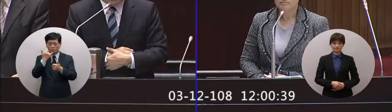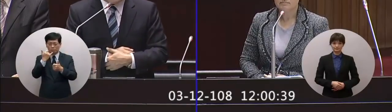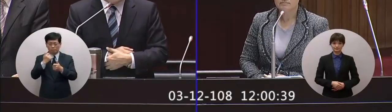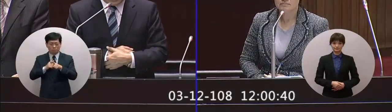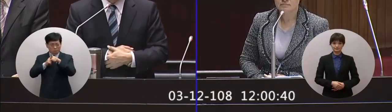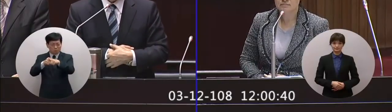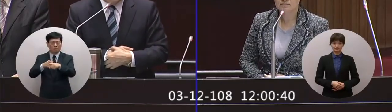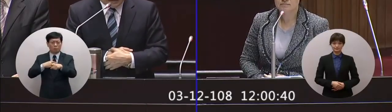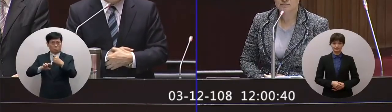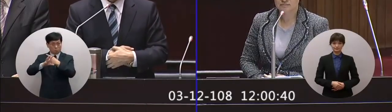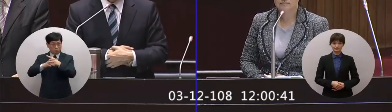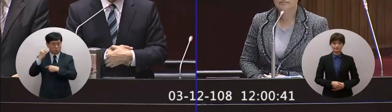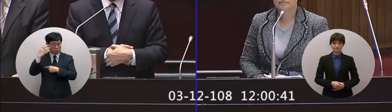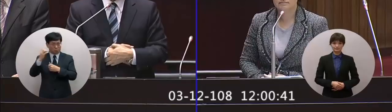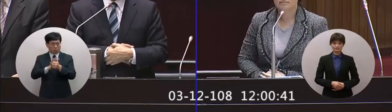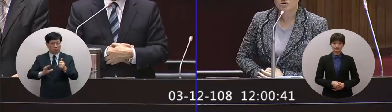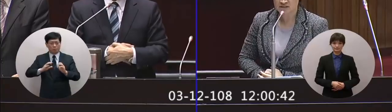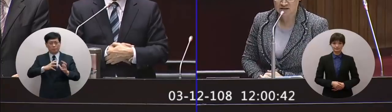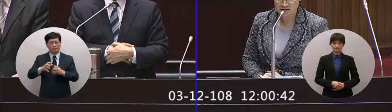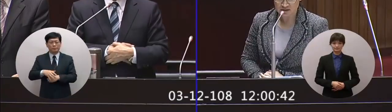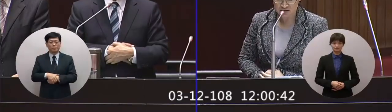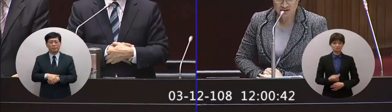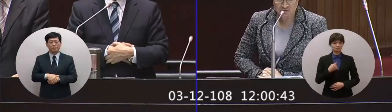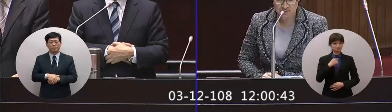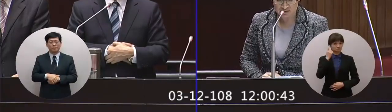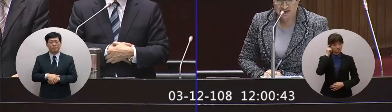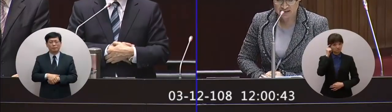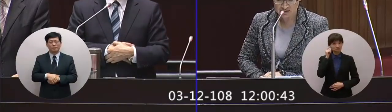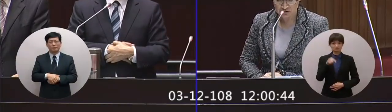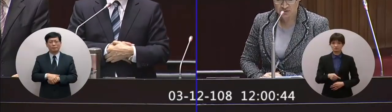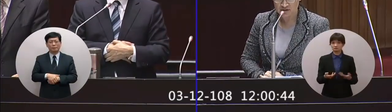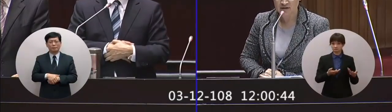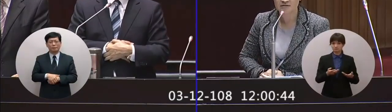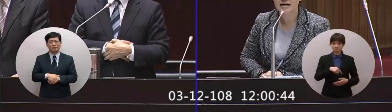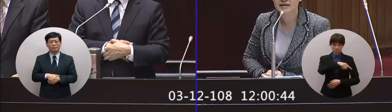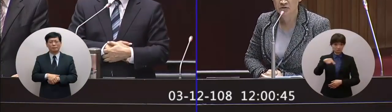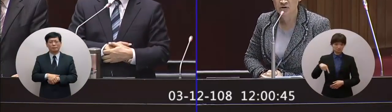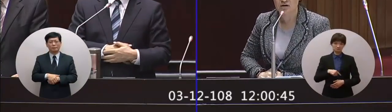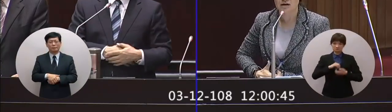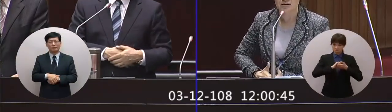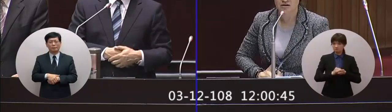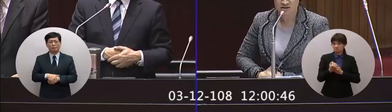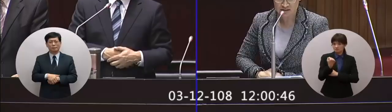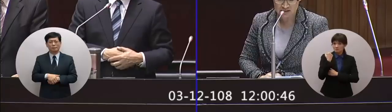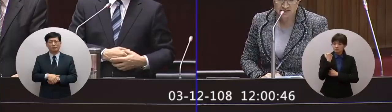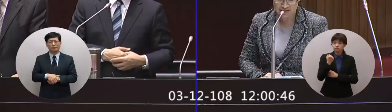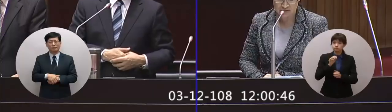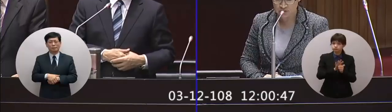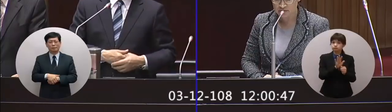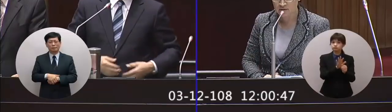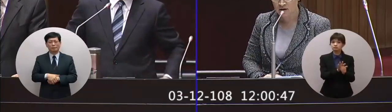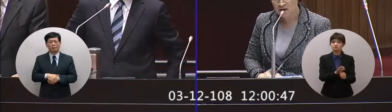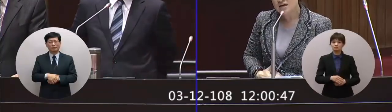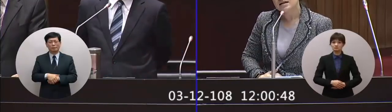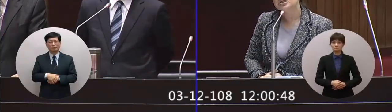赶上时代，影响国际。 我想这个事情我们大家都一定要加油，那也要更积极的